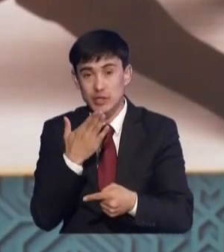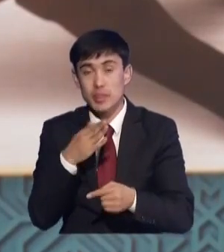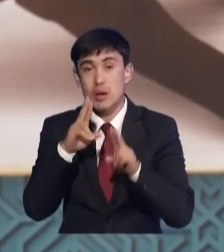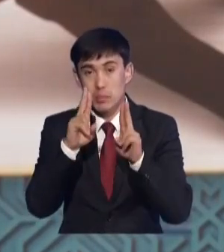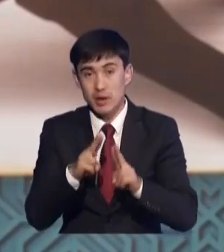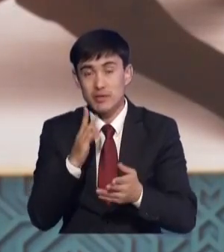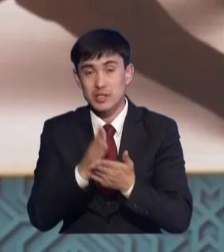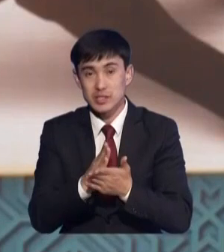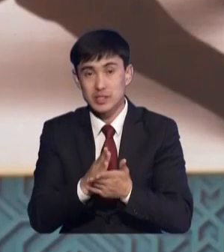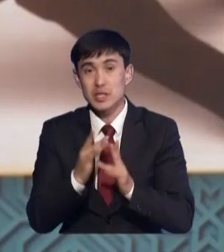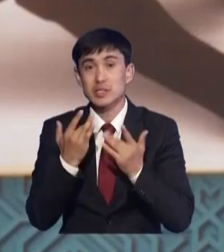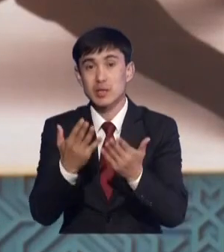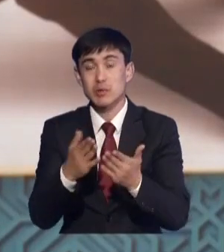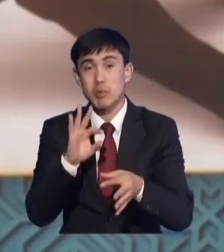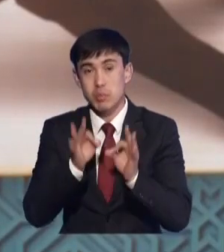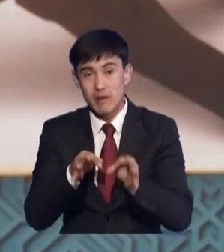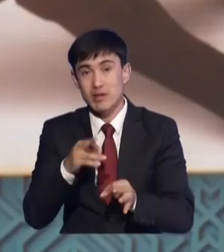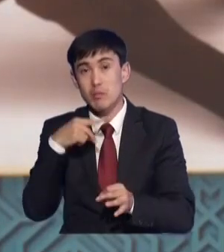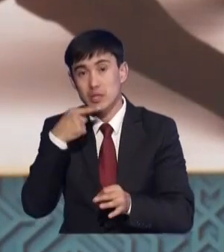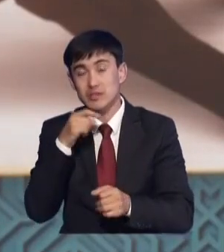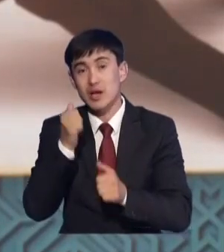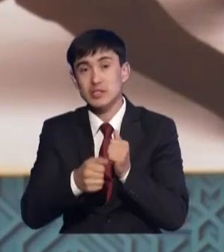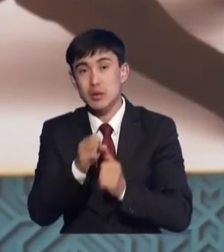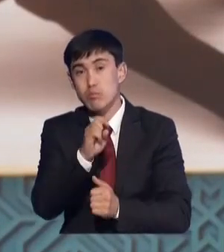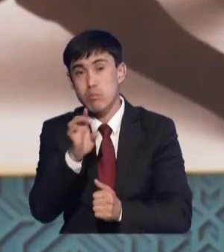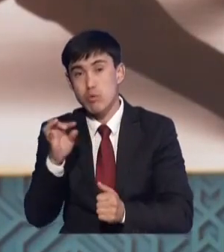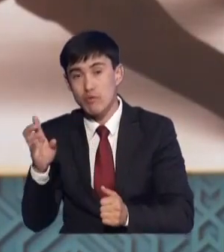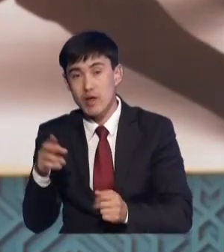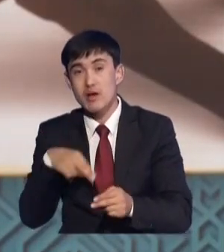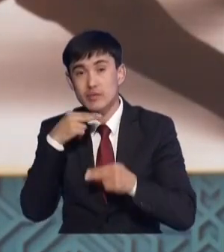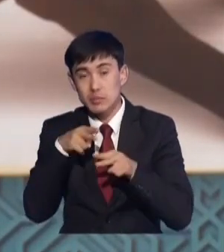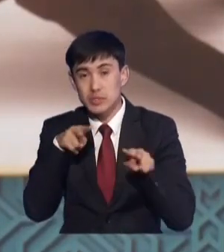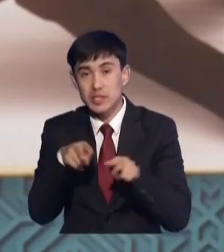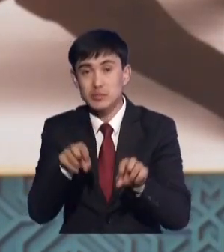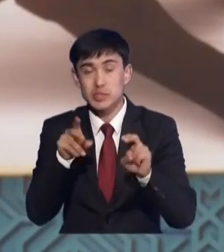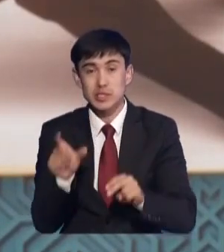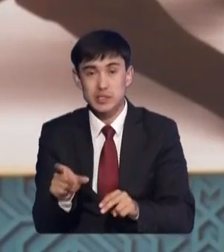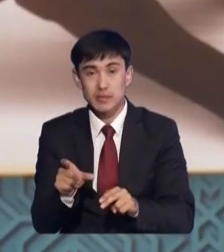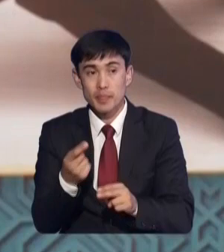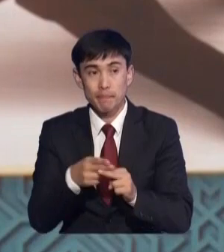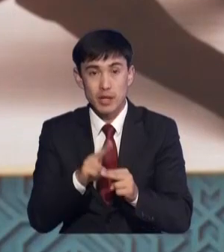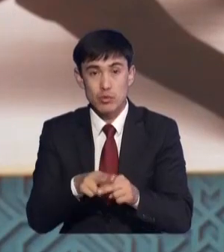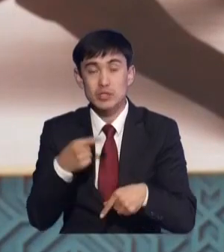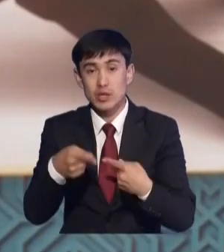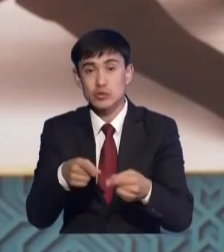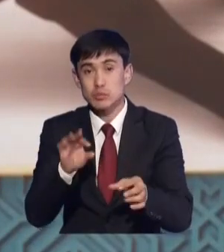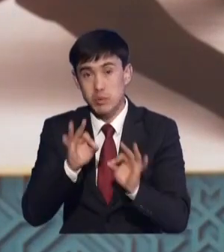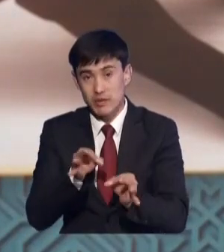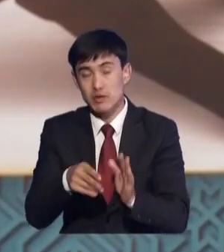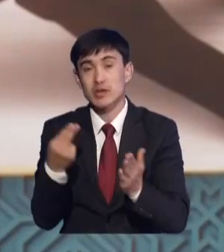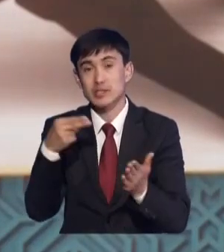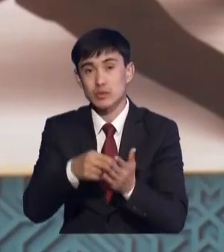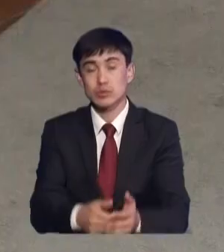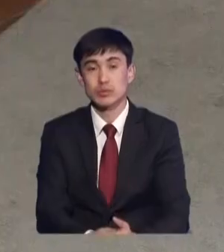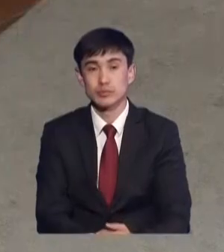правила, требования по правильному произношению каждой буквы. За этим внимательно следят специалисты, которые и дают справедливую